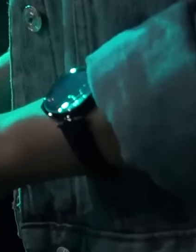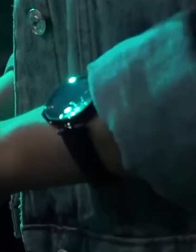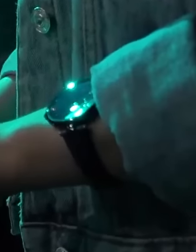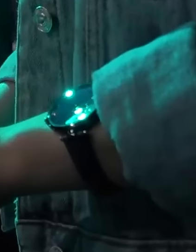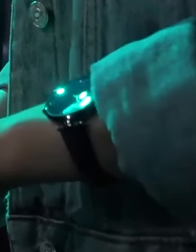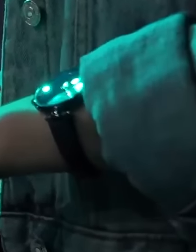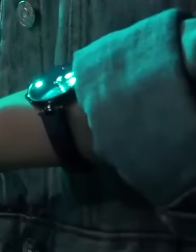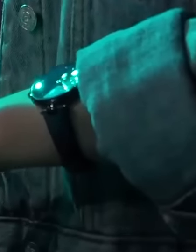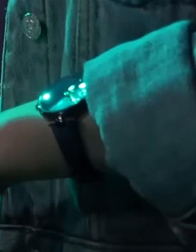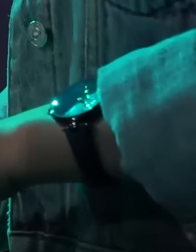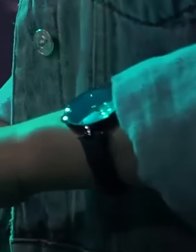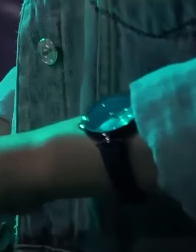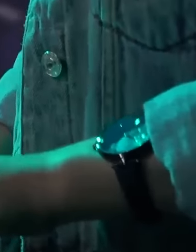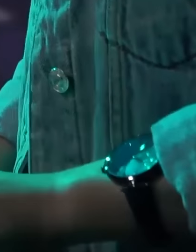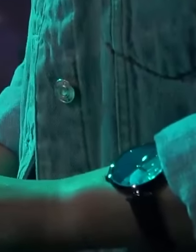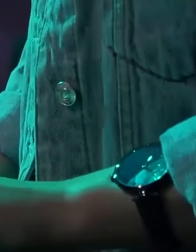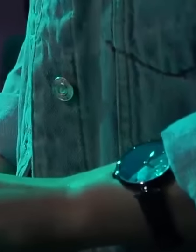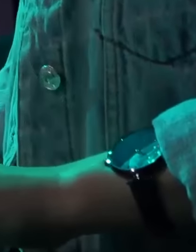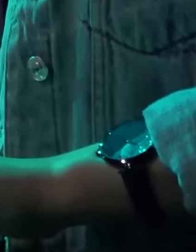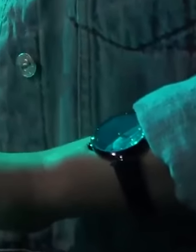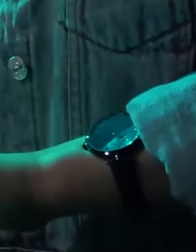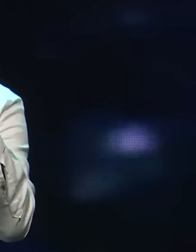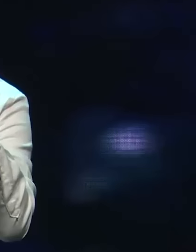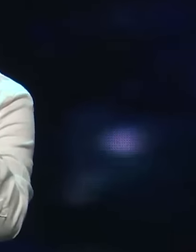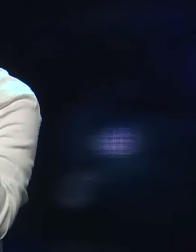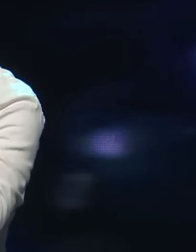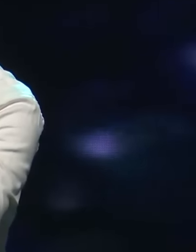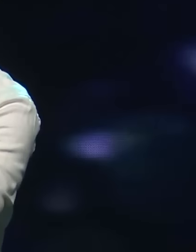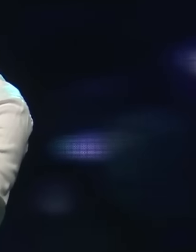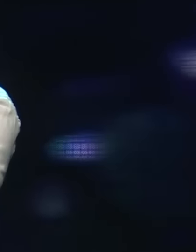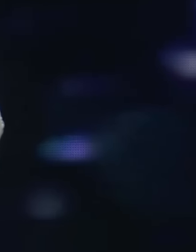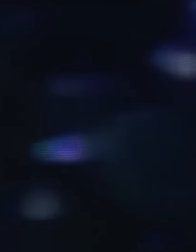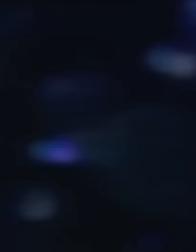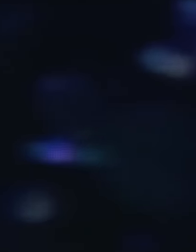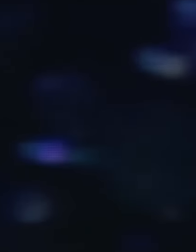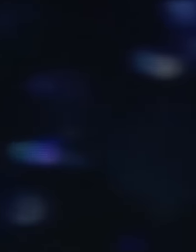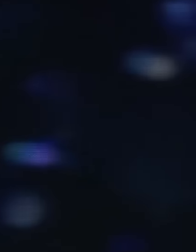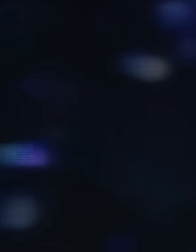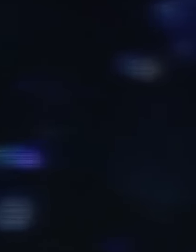besar. Ku percaya mujizatmu